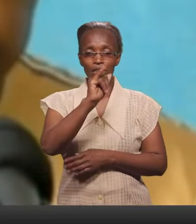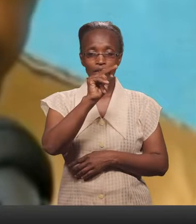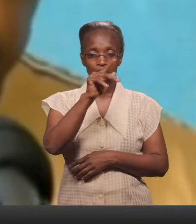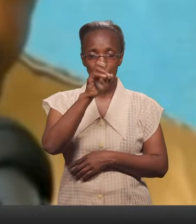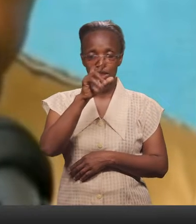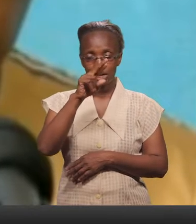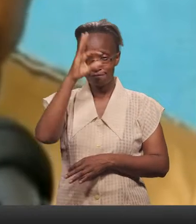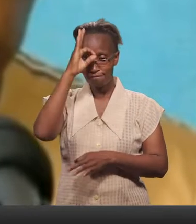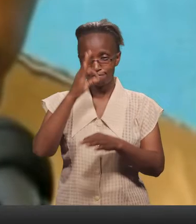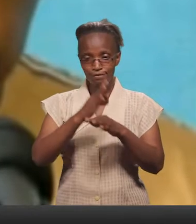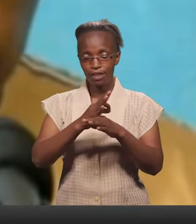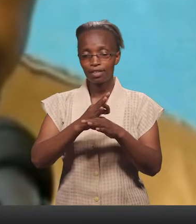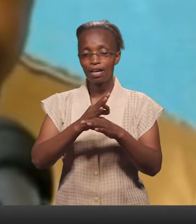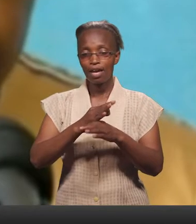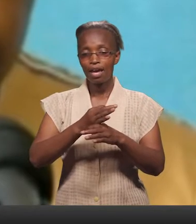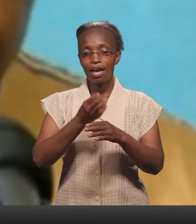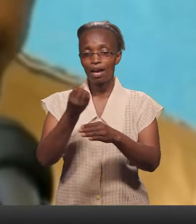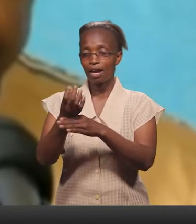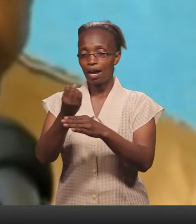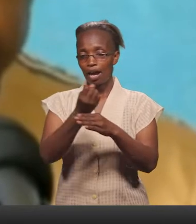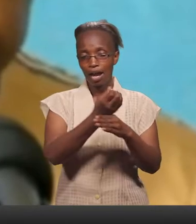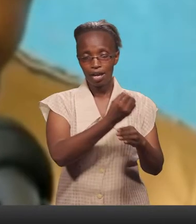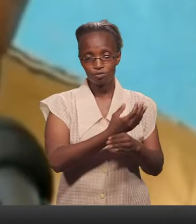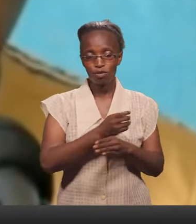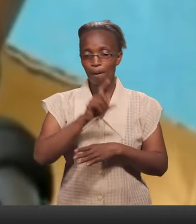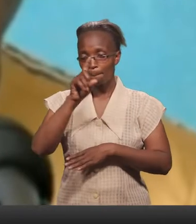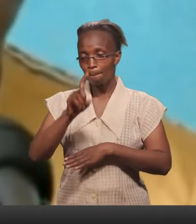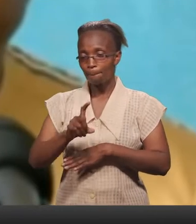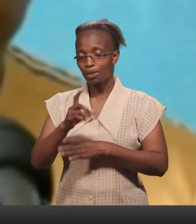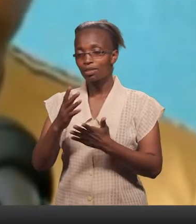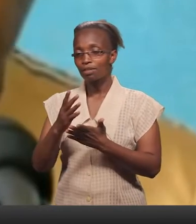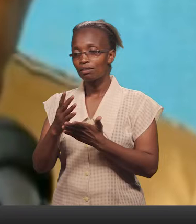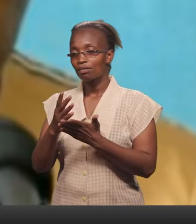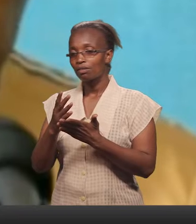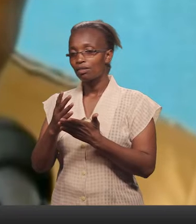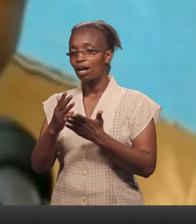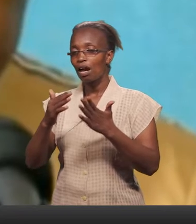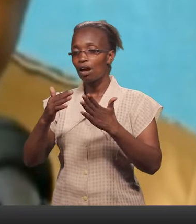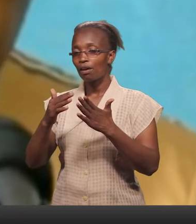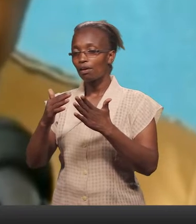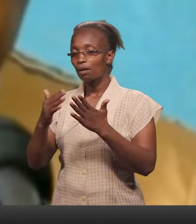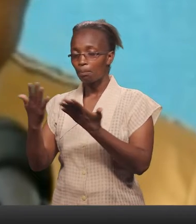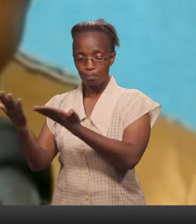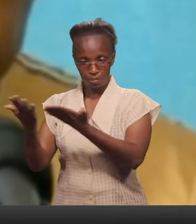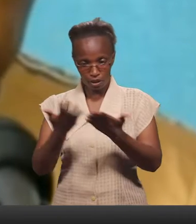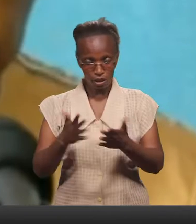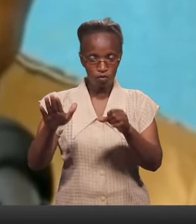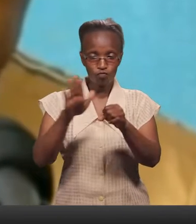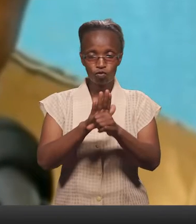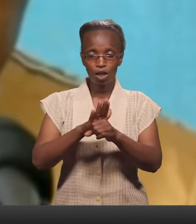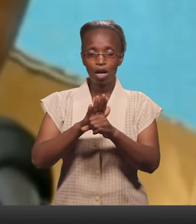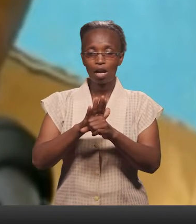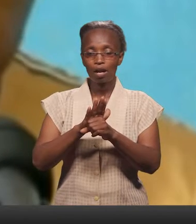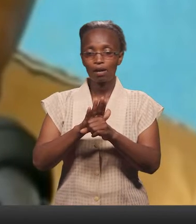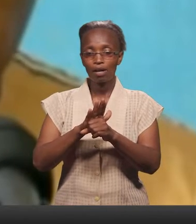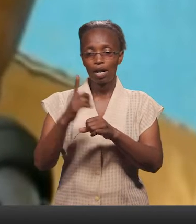Council is urged to develop protocols to facilitate resumption of full congregational worship with full capacity of